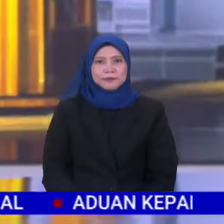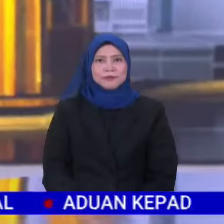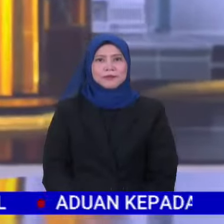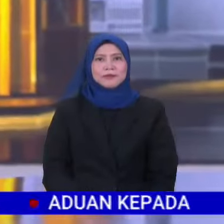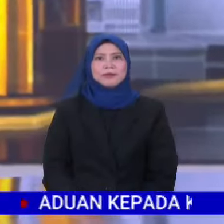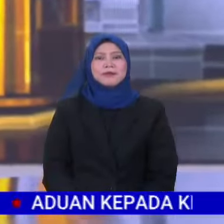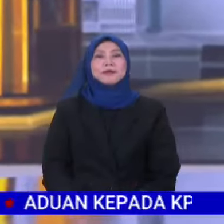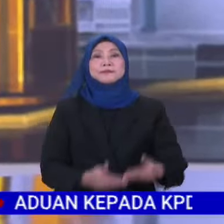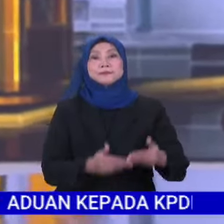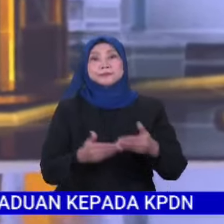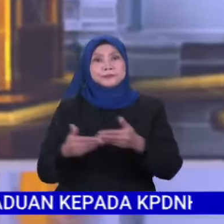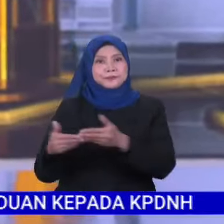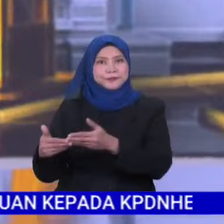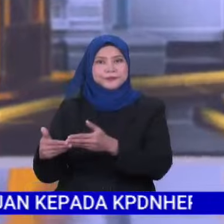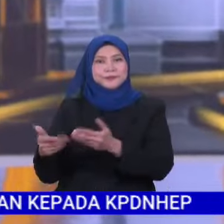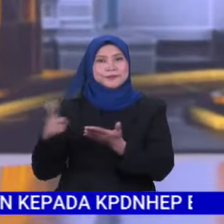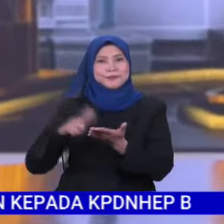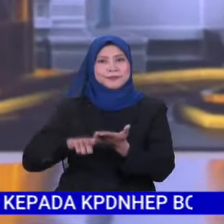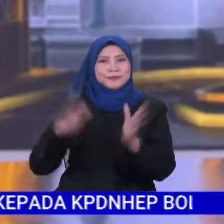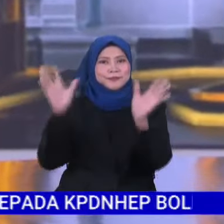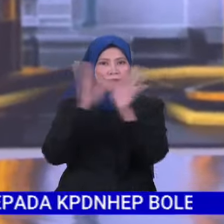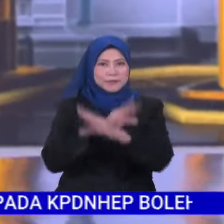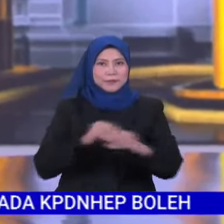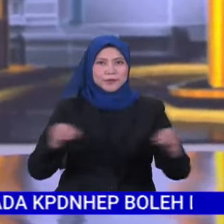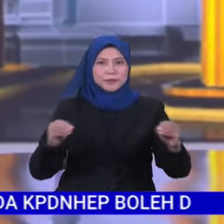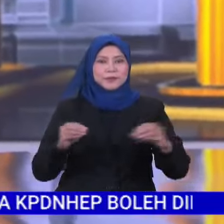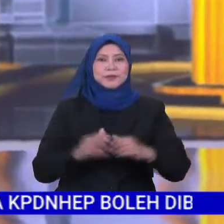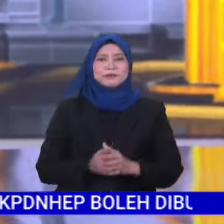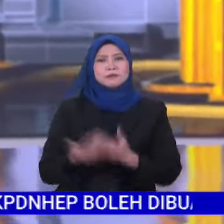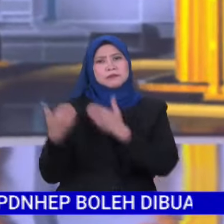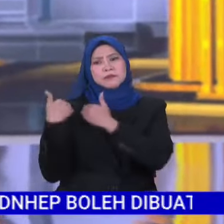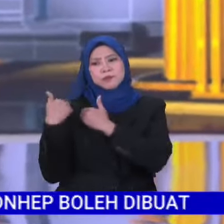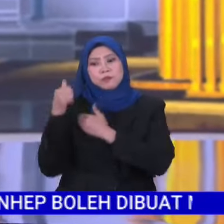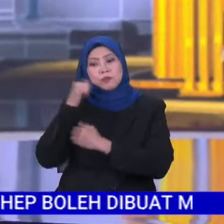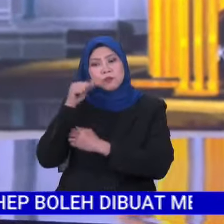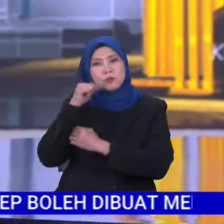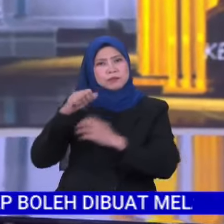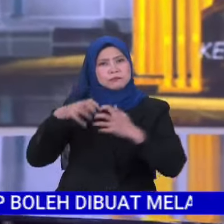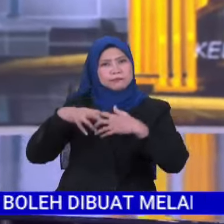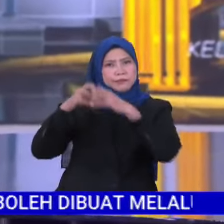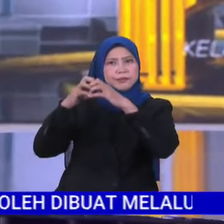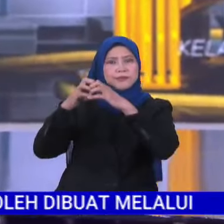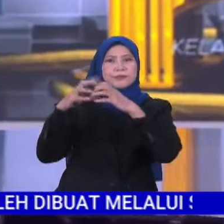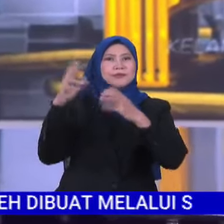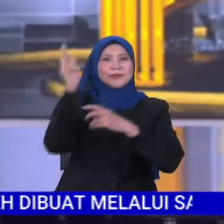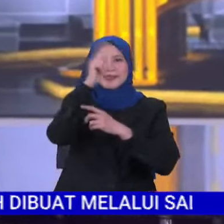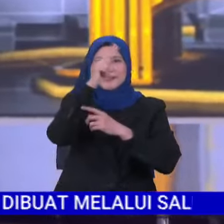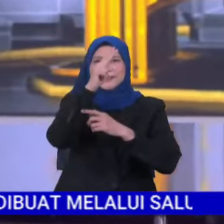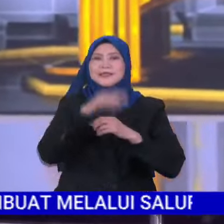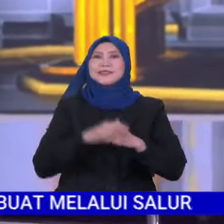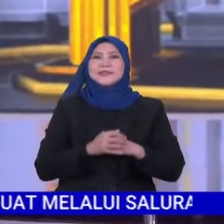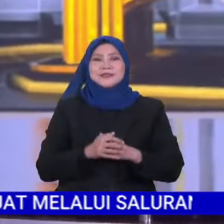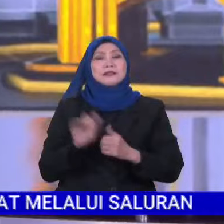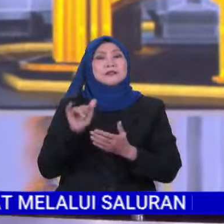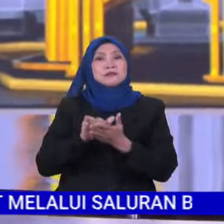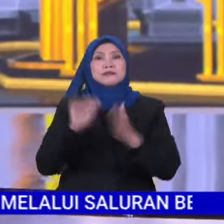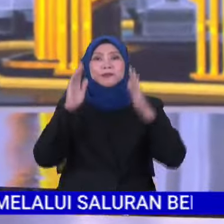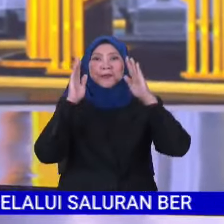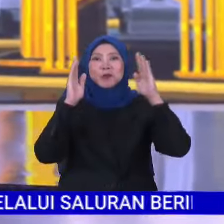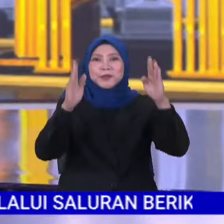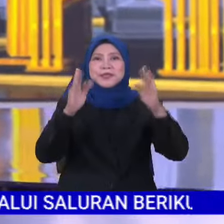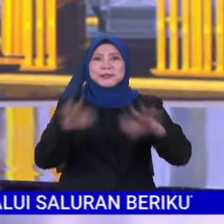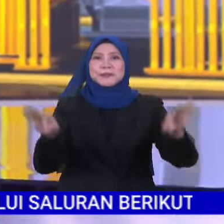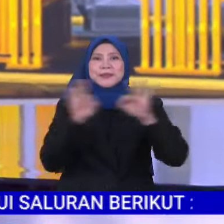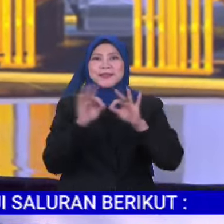seterusnya perkembangan dari Showa Peranan Wanita dalam pembentukan Sebuah kerajaan itu Fokus